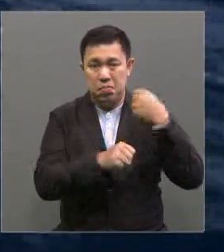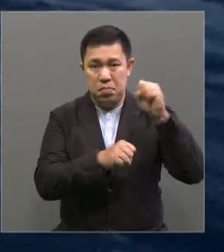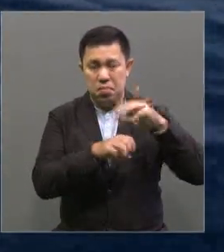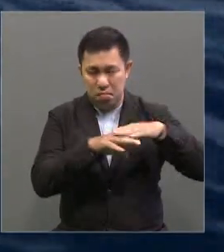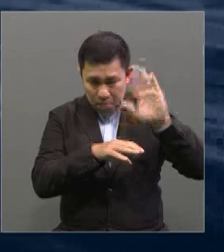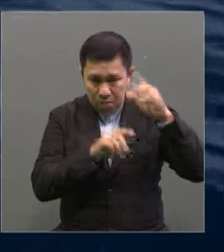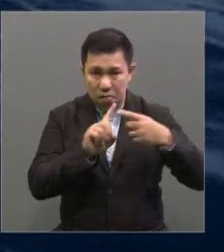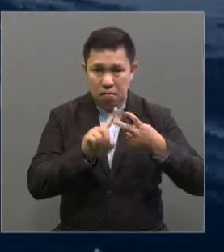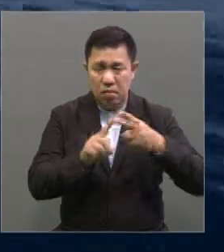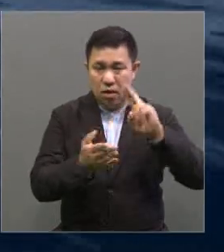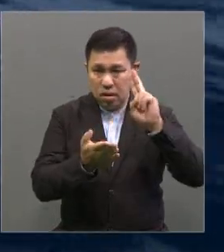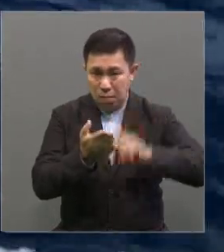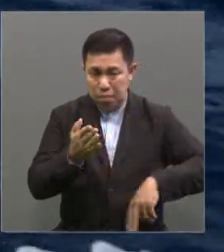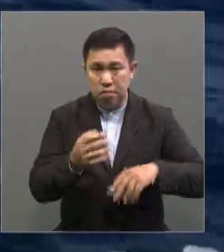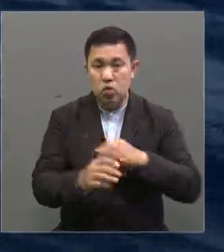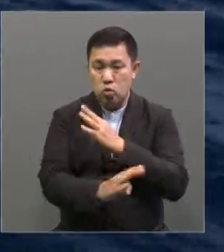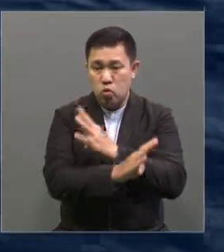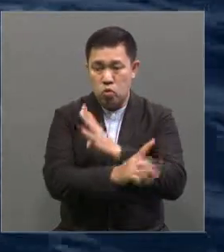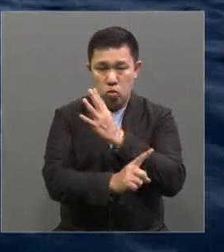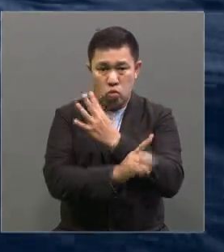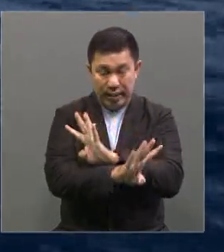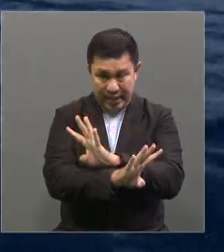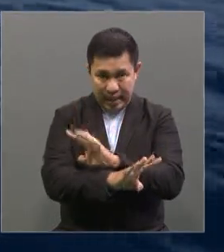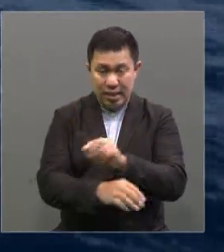รับ4เท่าของน้ำมันที่ยึดได้นะ